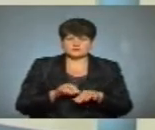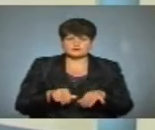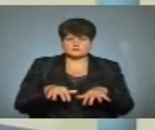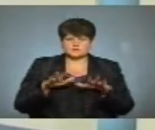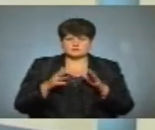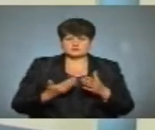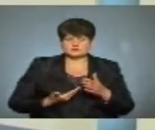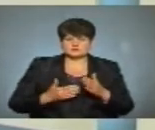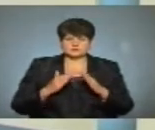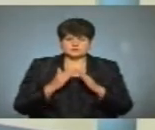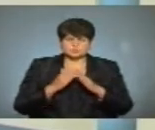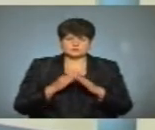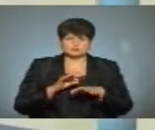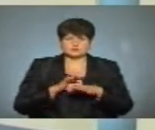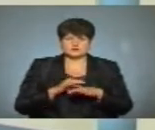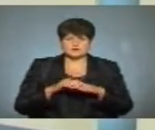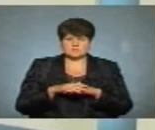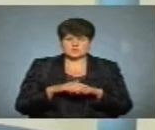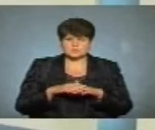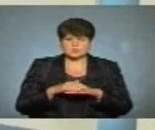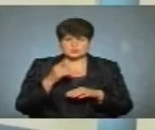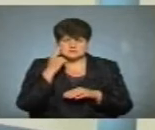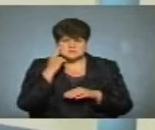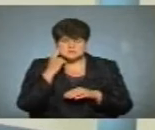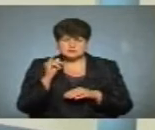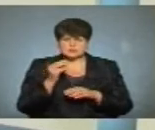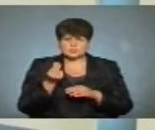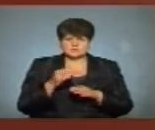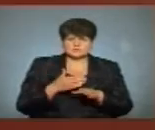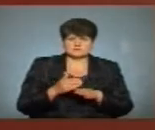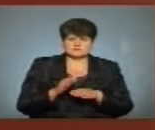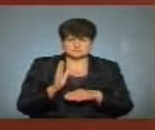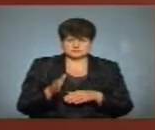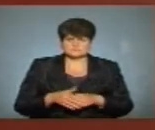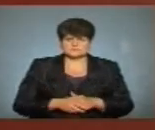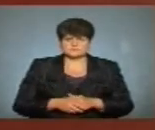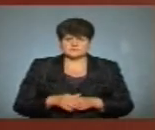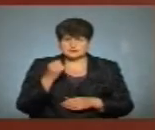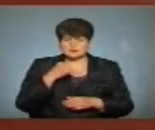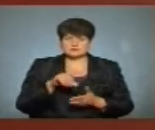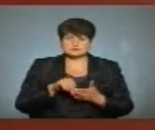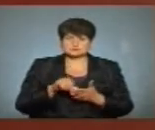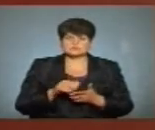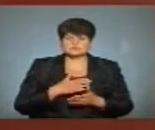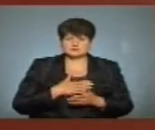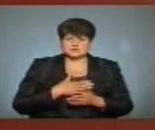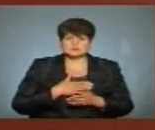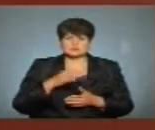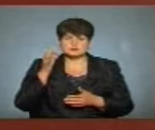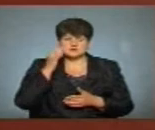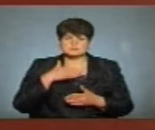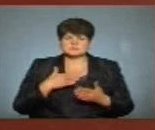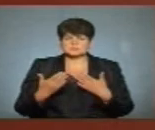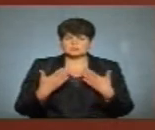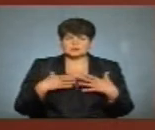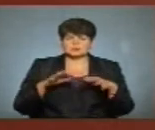жилих будинків, буде проведено по методиці оцінка і кошти будуть виділятися. Тож я дякую вам за участь у нашій програмі і нагадаю, що ми